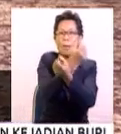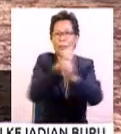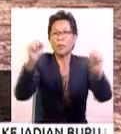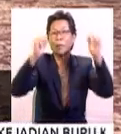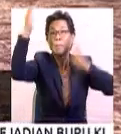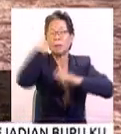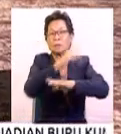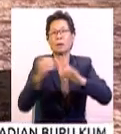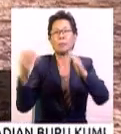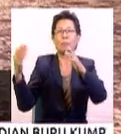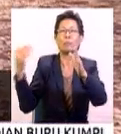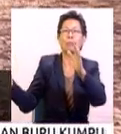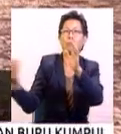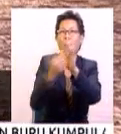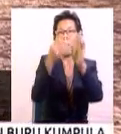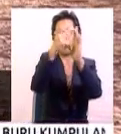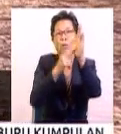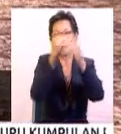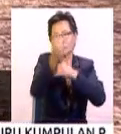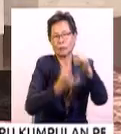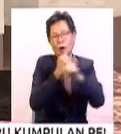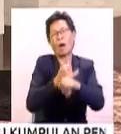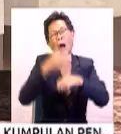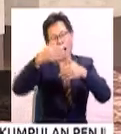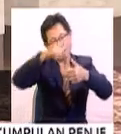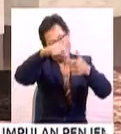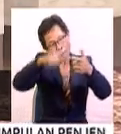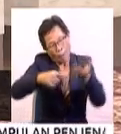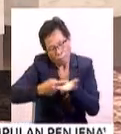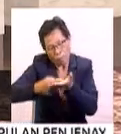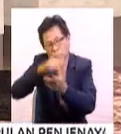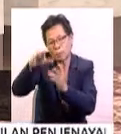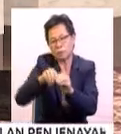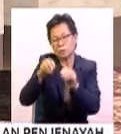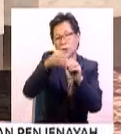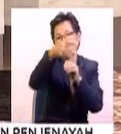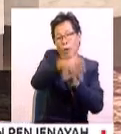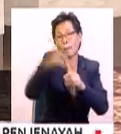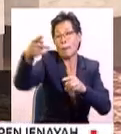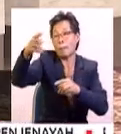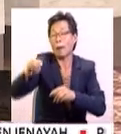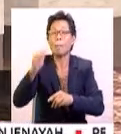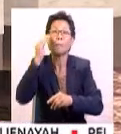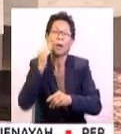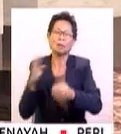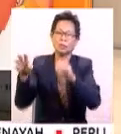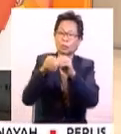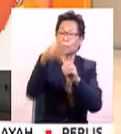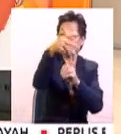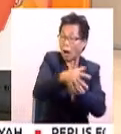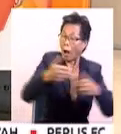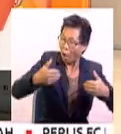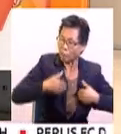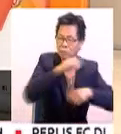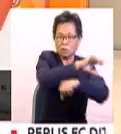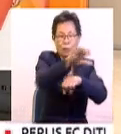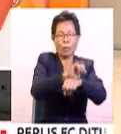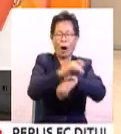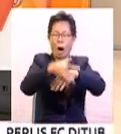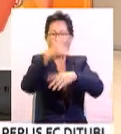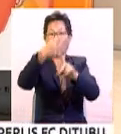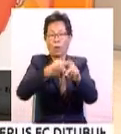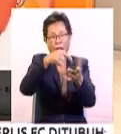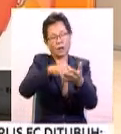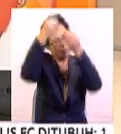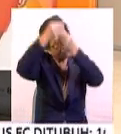antarabangsa. Bagaimanapun, selepas beberapa siri rundingan termasuk campur tangan terus Perdana Menteri Tun Dr. Mahathir Mohamad, Singapura pada awal bulan